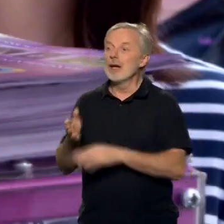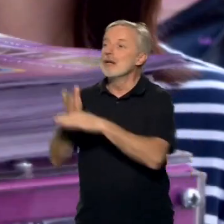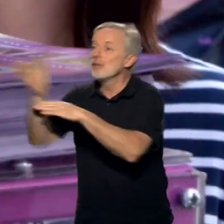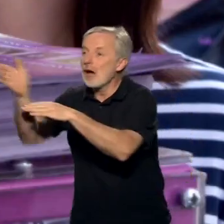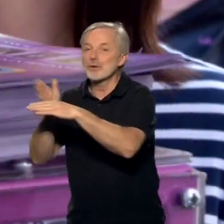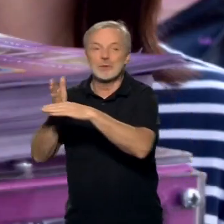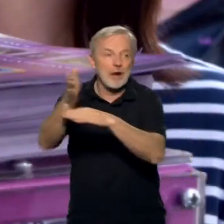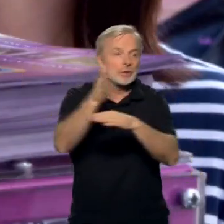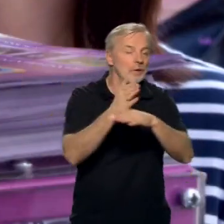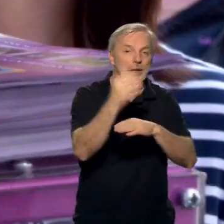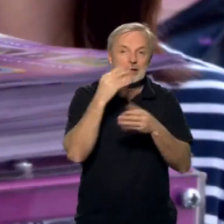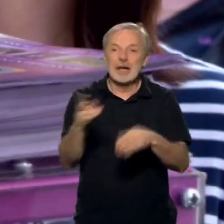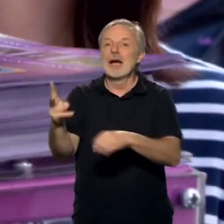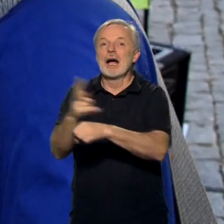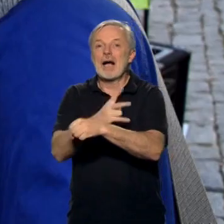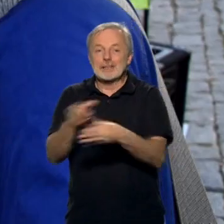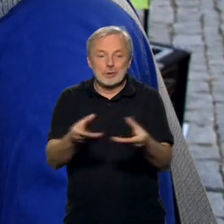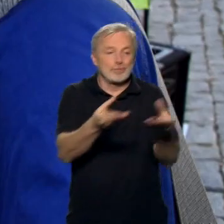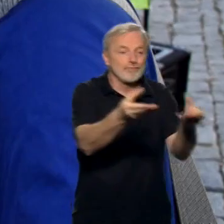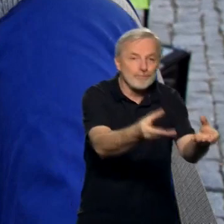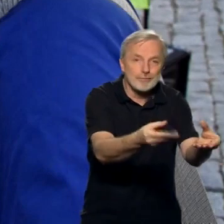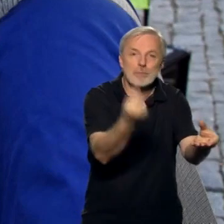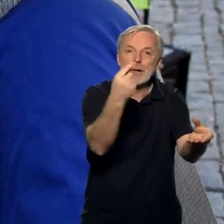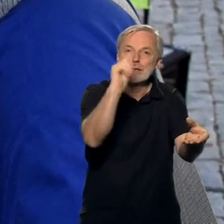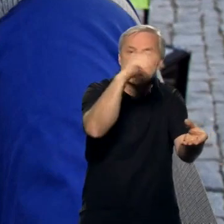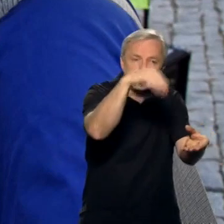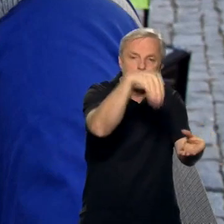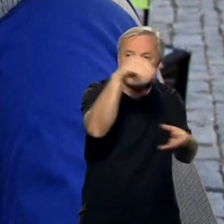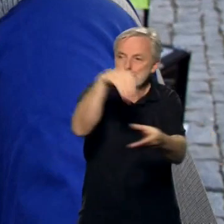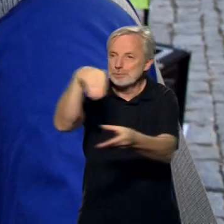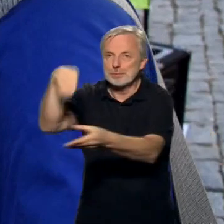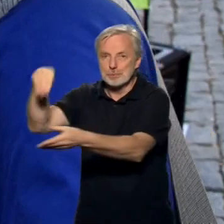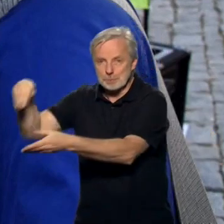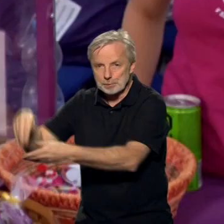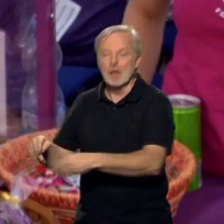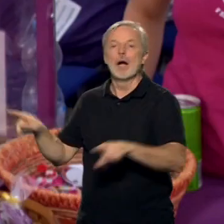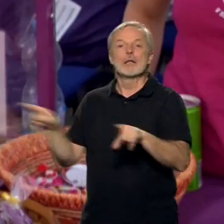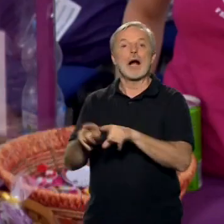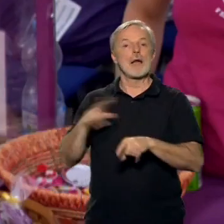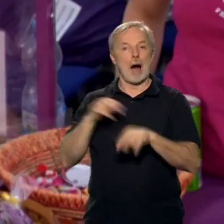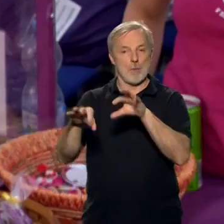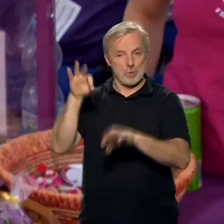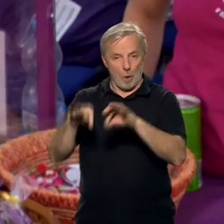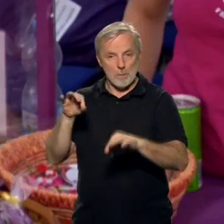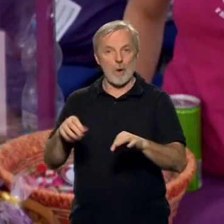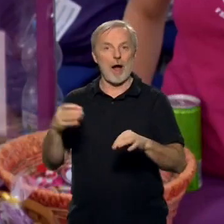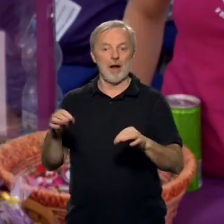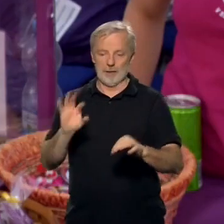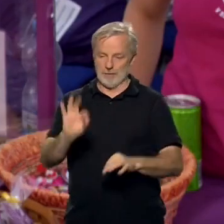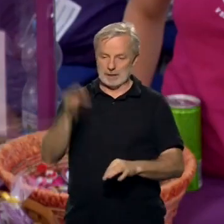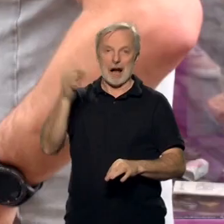chodí, vybírají do těch kasiček, máme na stánku vlastně svoji tombolu, ve které máme věci od našich